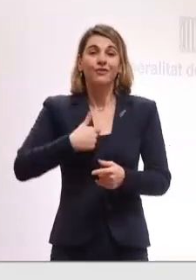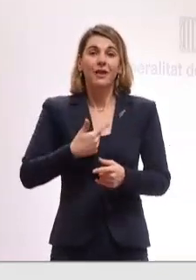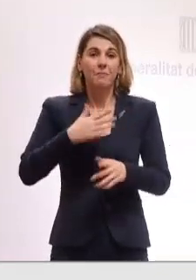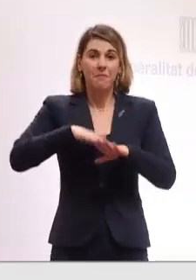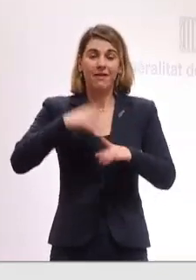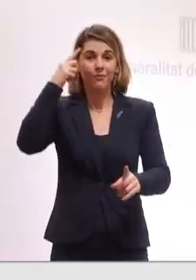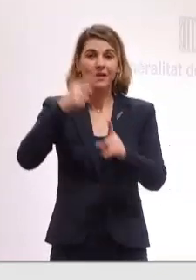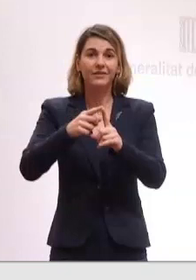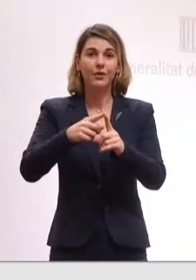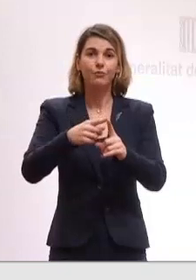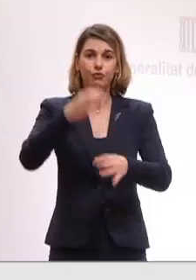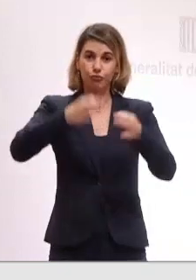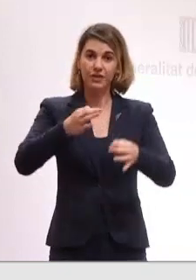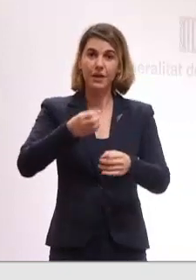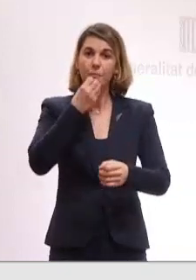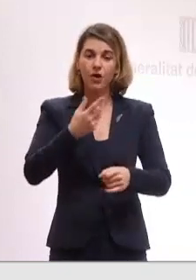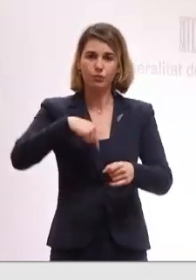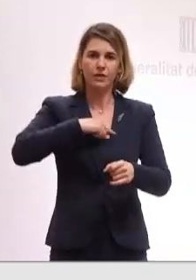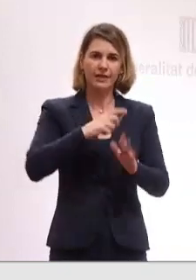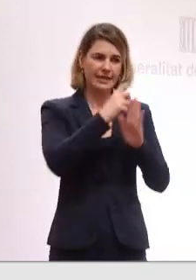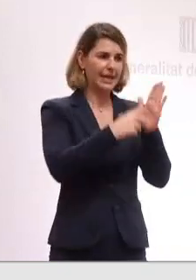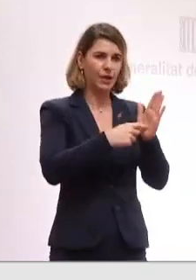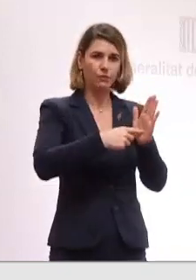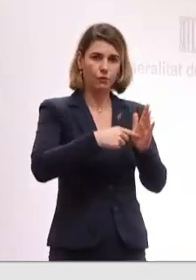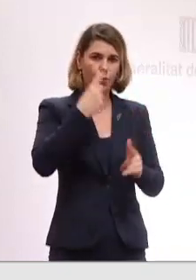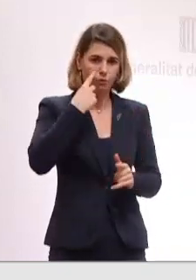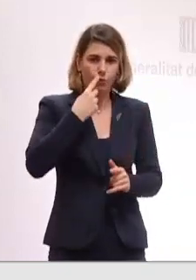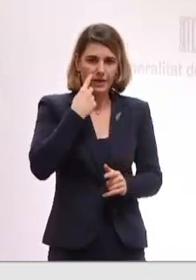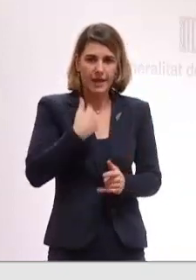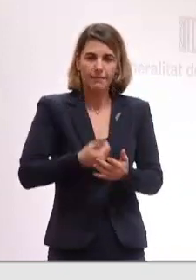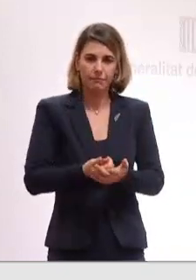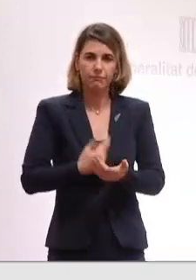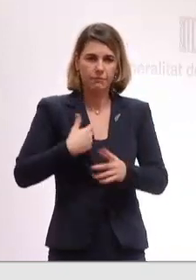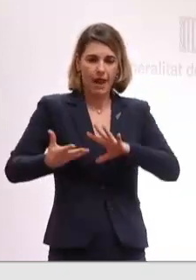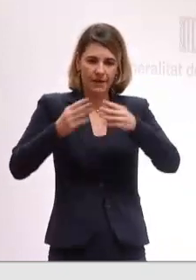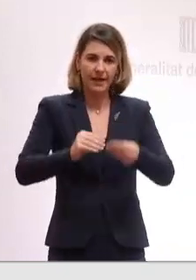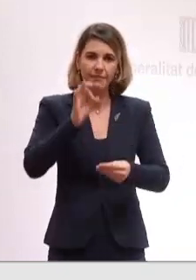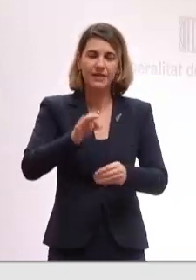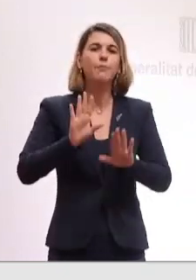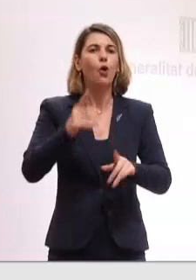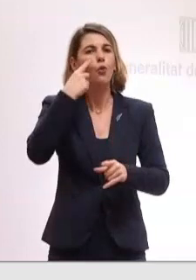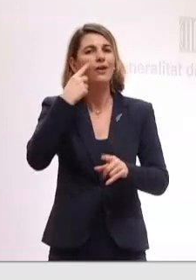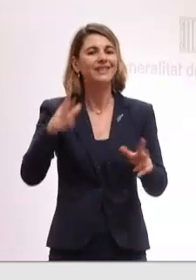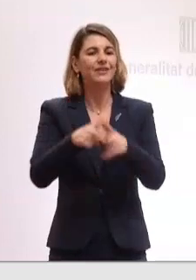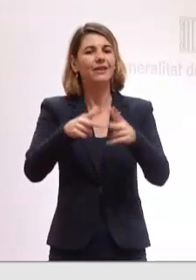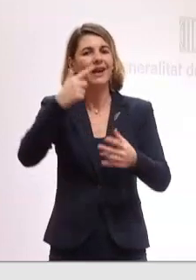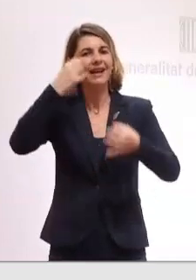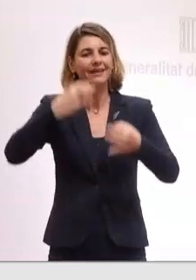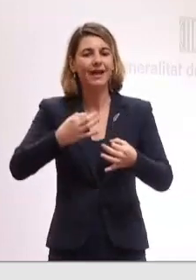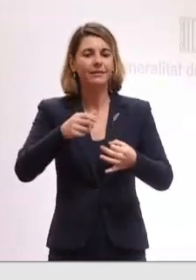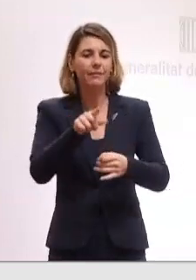justícia, a més de conèixer la llei i aplicar-la, és també comprendre la realitat social del moment en què cal aplicar la